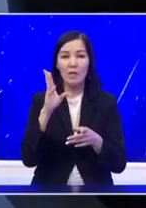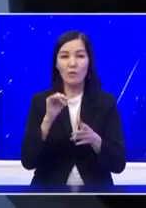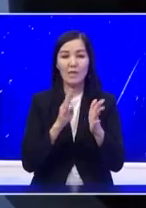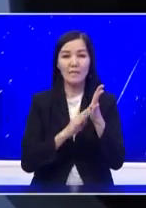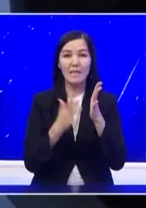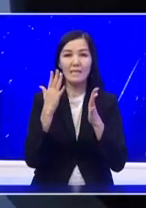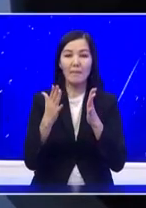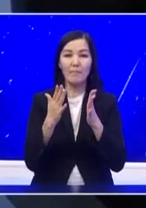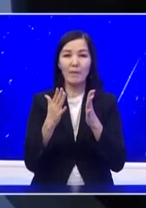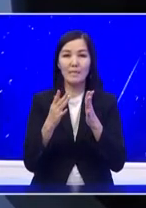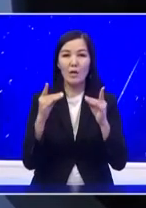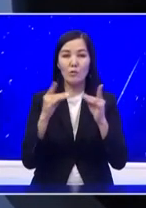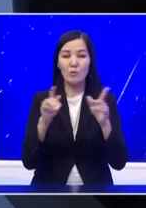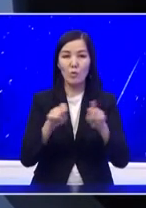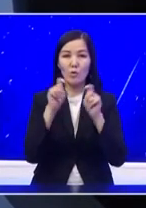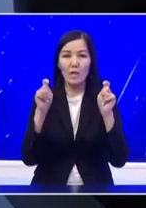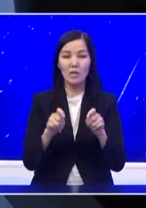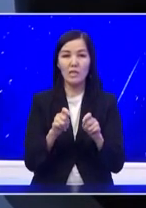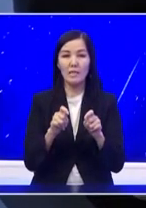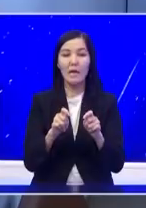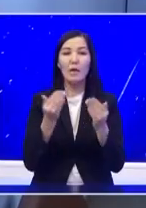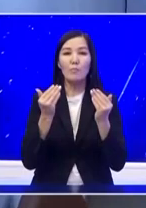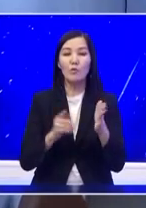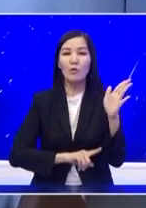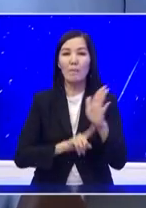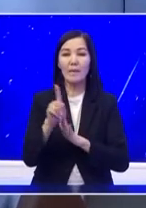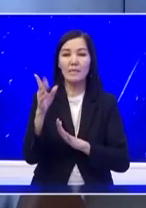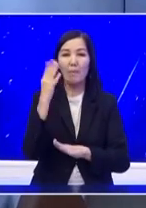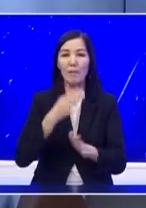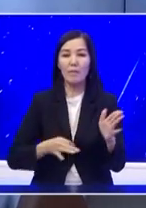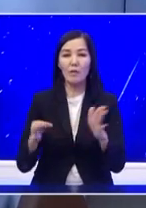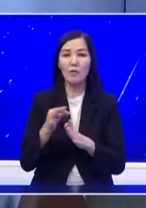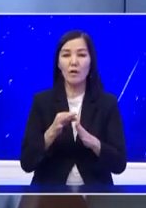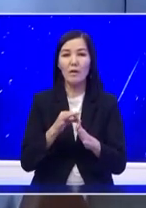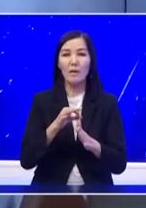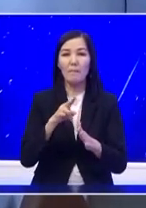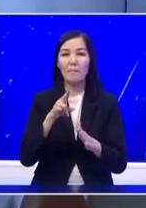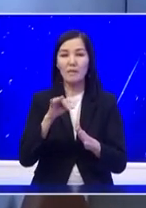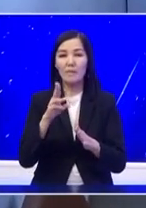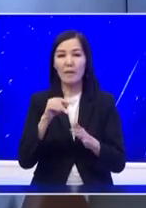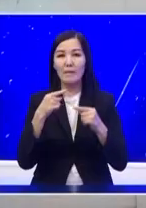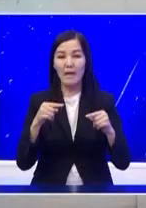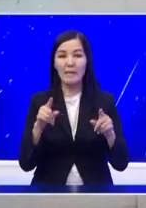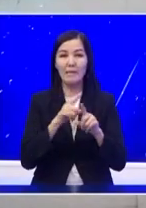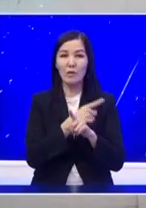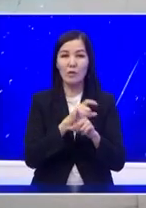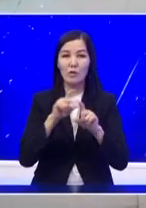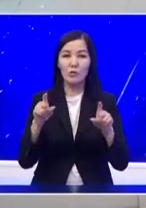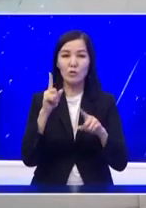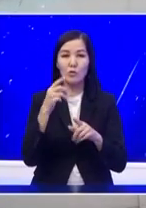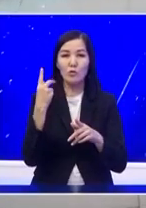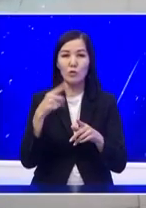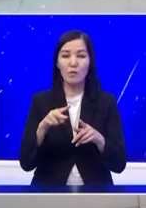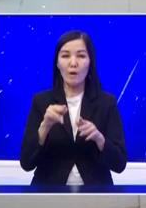85 провизорлық төсек орны ашылды. Бір айта кетерлігі, бүгіннен бастап облыстық фтизиопульмонология орталығында 120 орынды